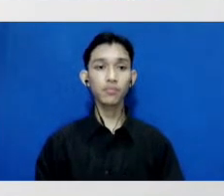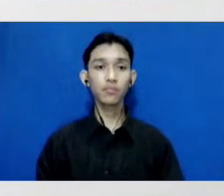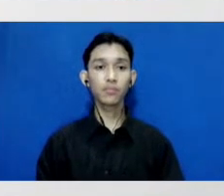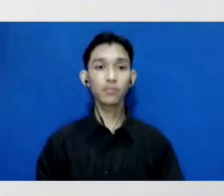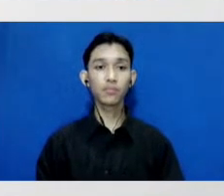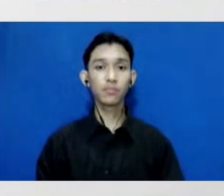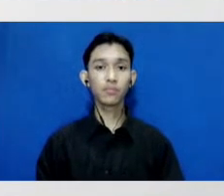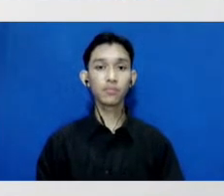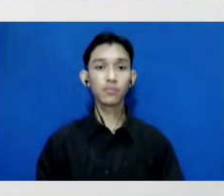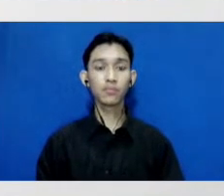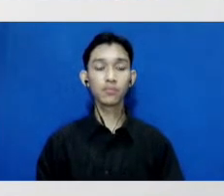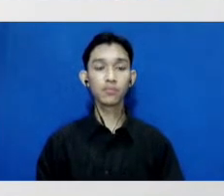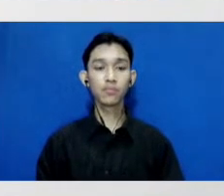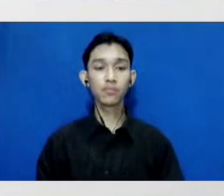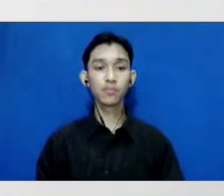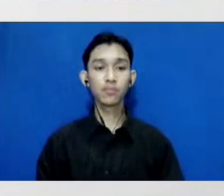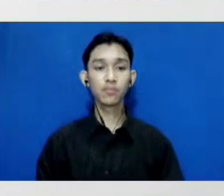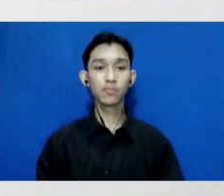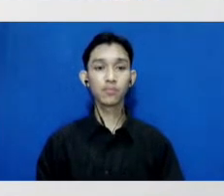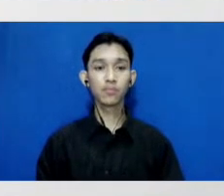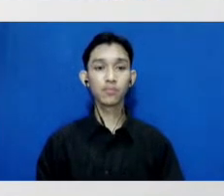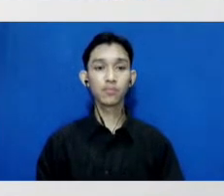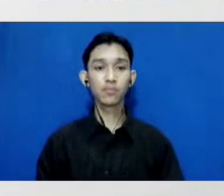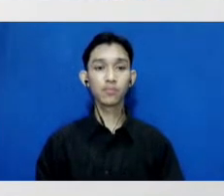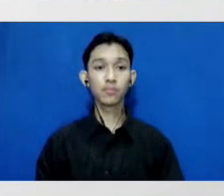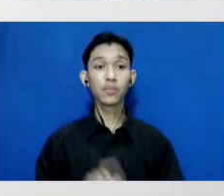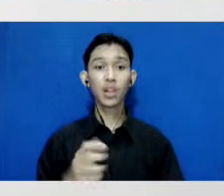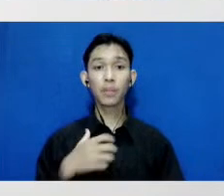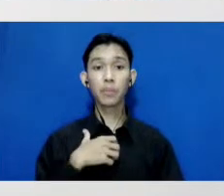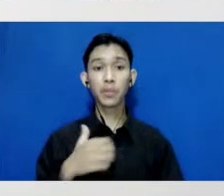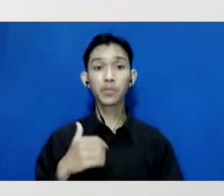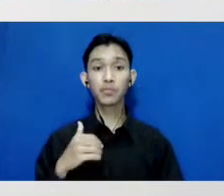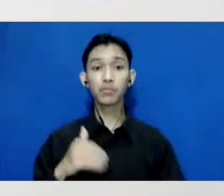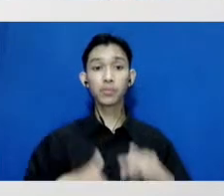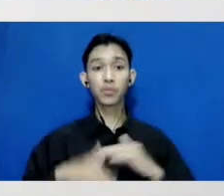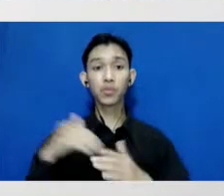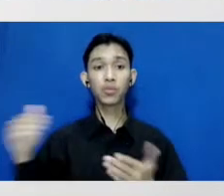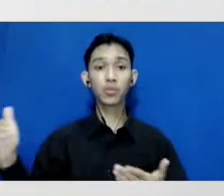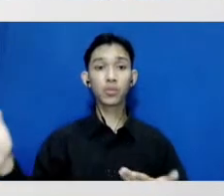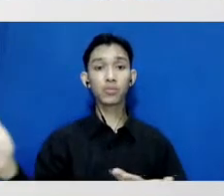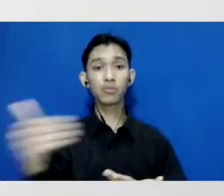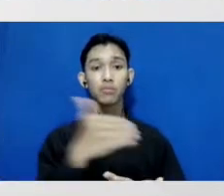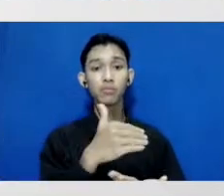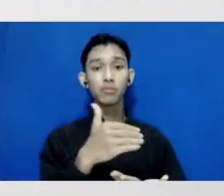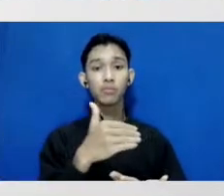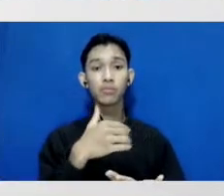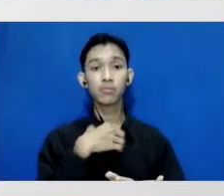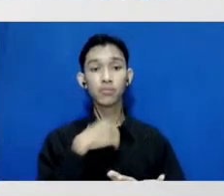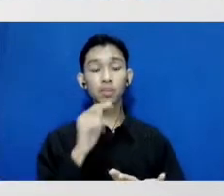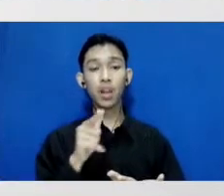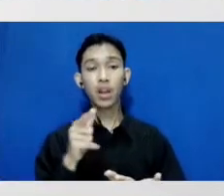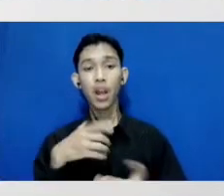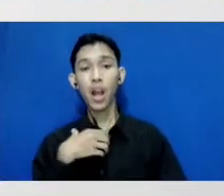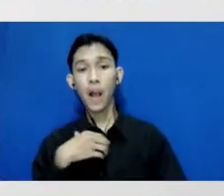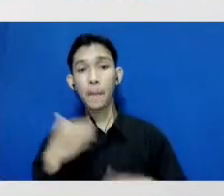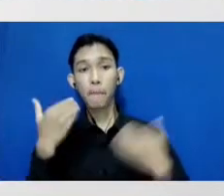dengan prinsip pemenuhan fundamental rights dan juga perlindungan hak atas privasi dan perlindungan data pribadi, saat